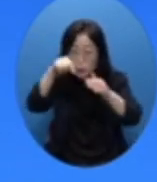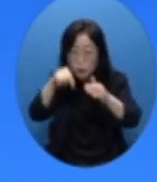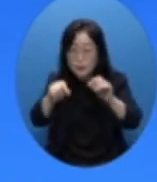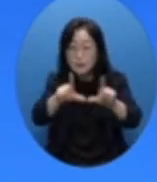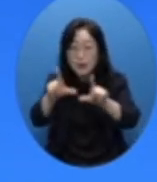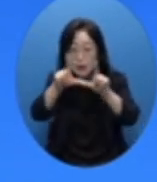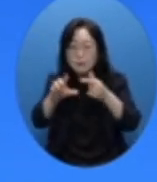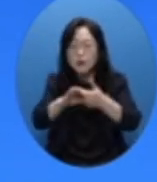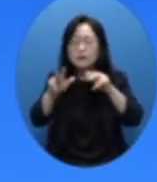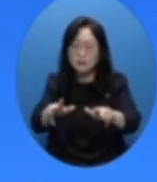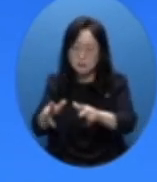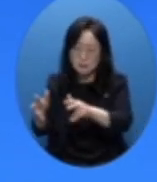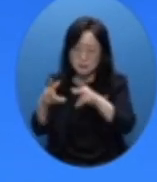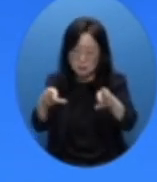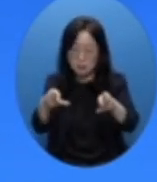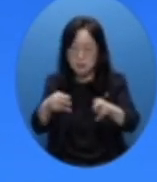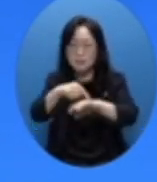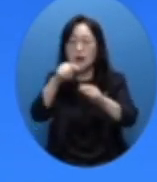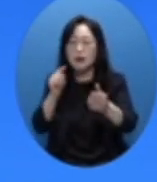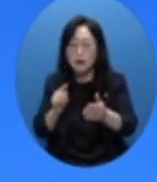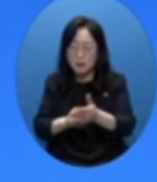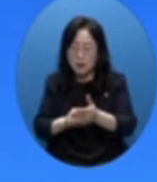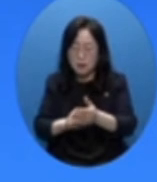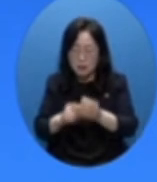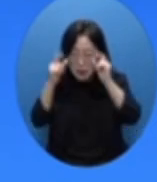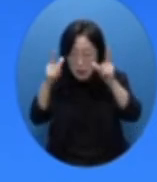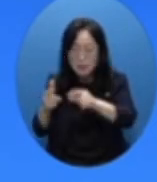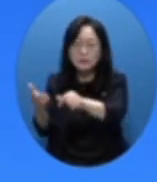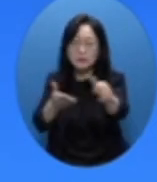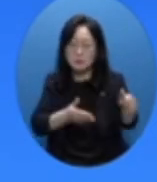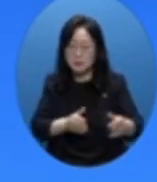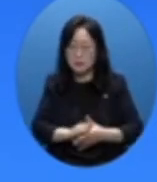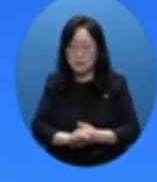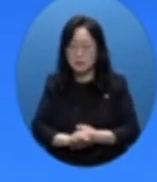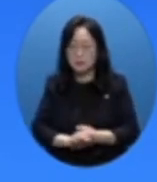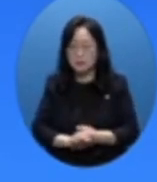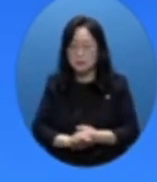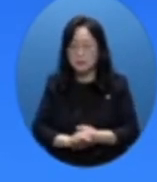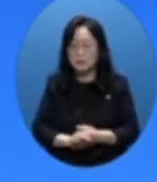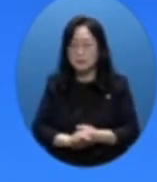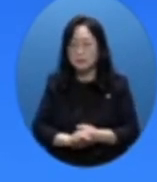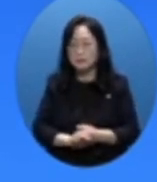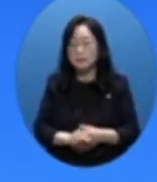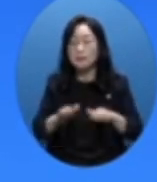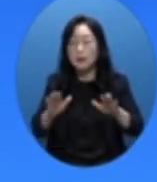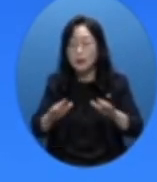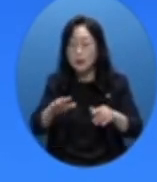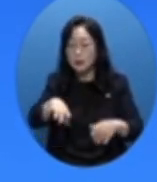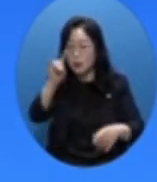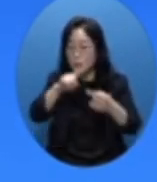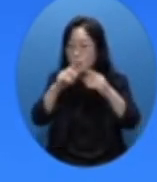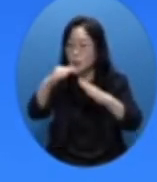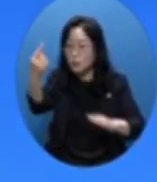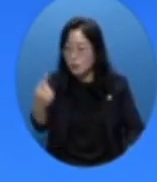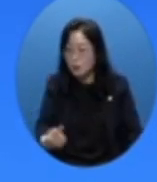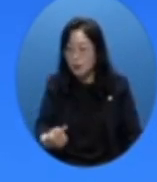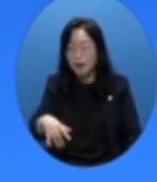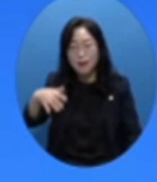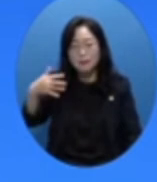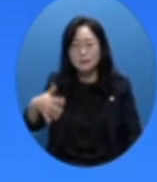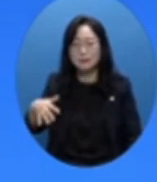예수님 안에서 끝 마음에 들떠 지게 되길 바랍니다 뭐 이렇게 처음 나와서 아직